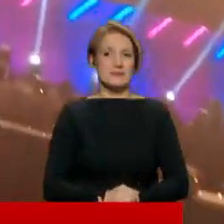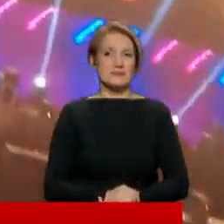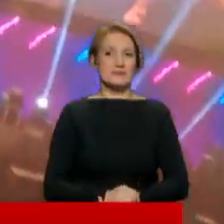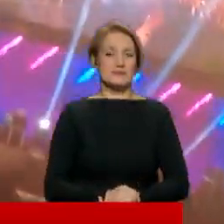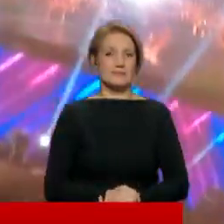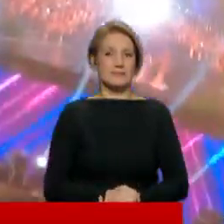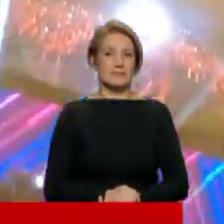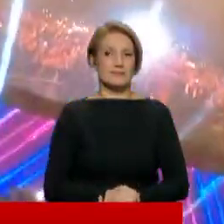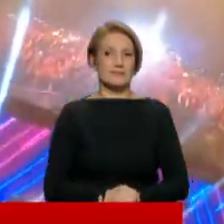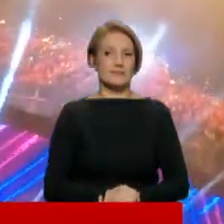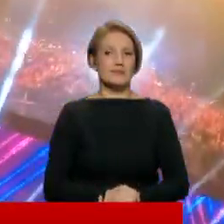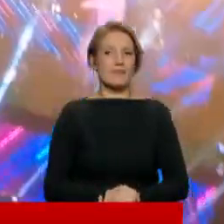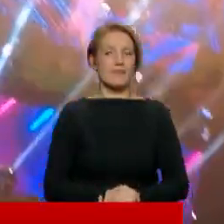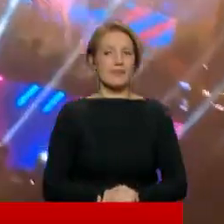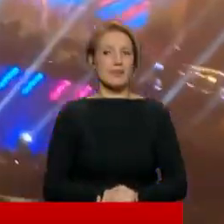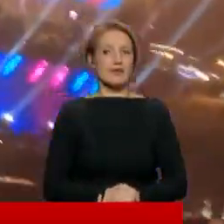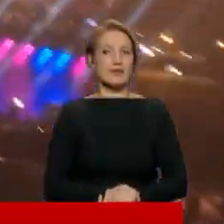yerde bir daha.